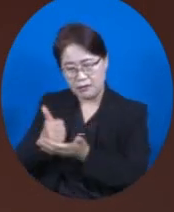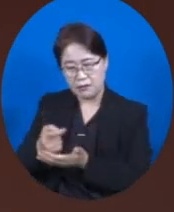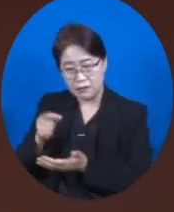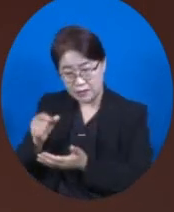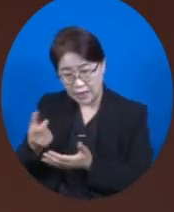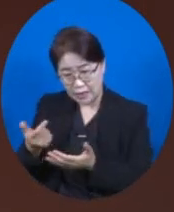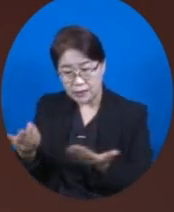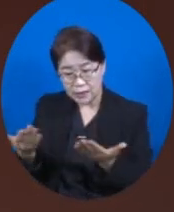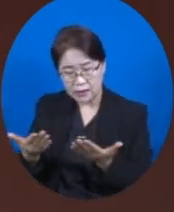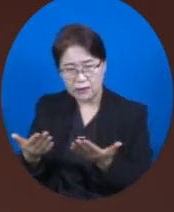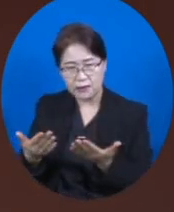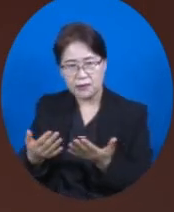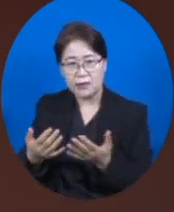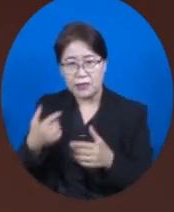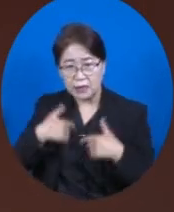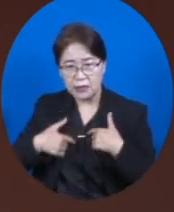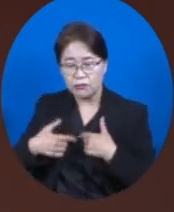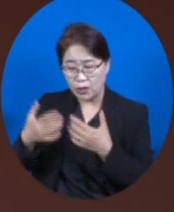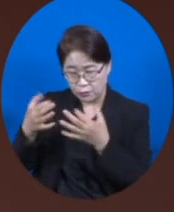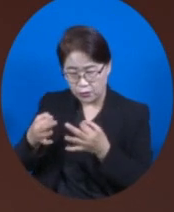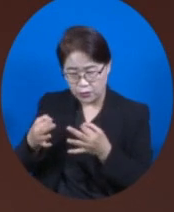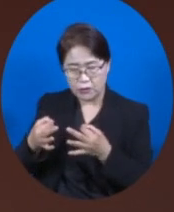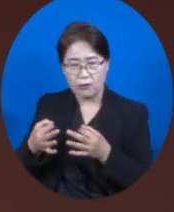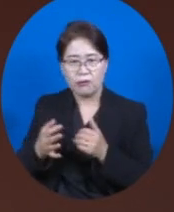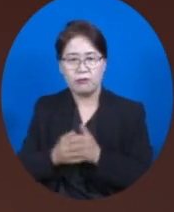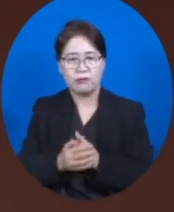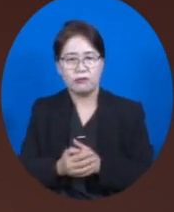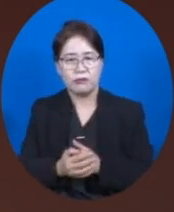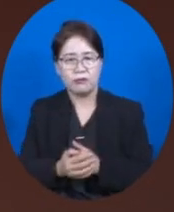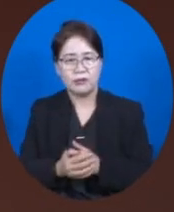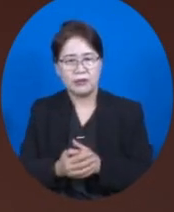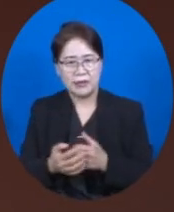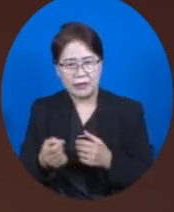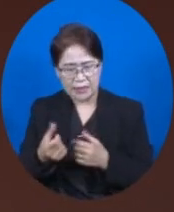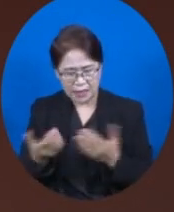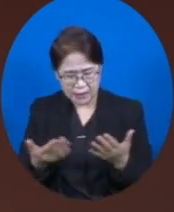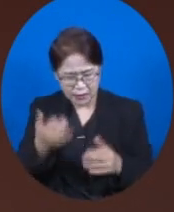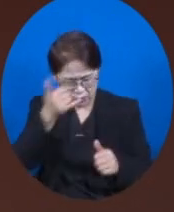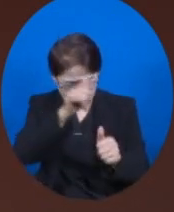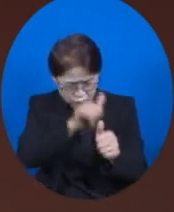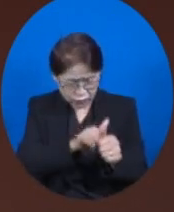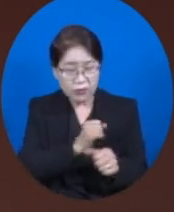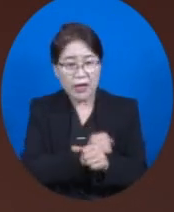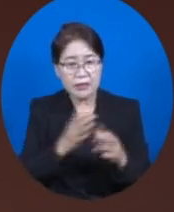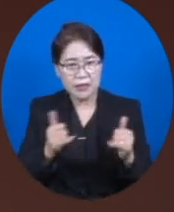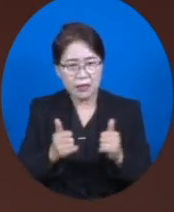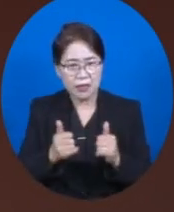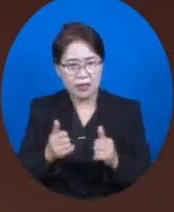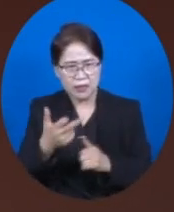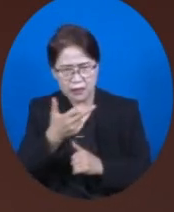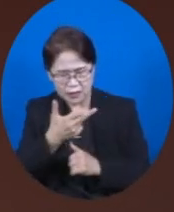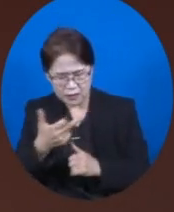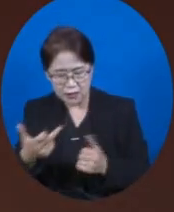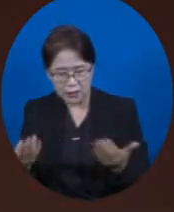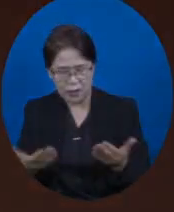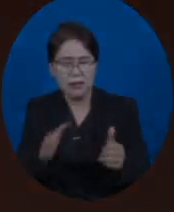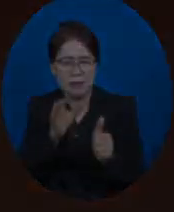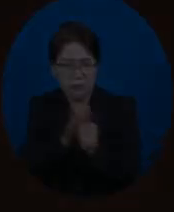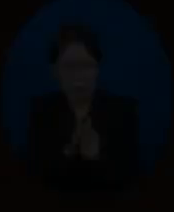기쁘게 보시고 작은 일에 충성하는 자에게 하나님은 더 큰 일을 맡기시고 하나님의 위대한 역사를 이루십니다